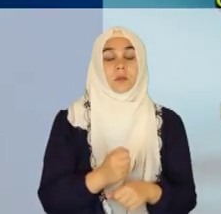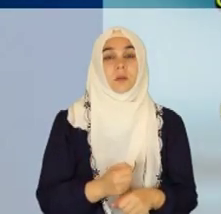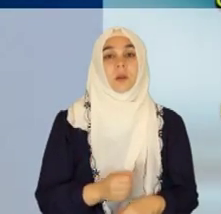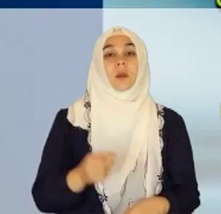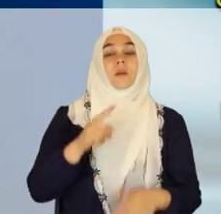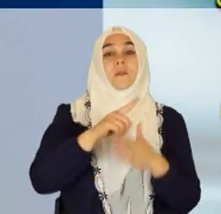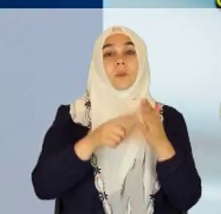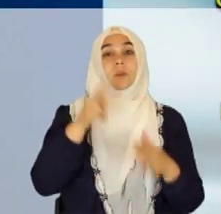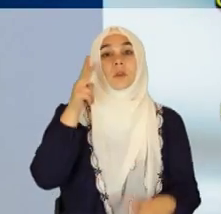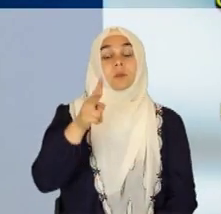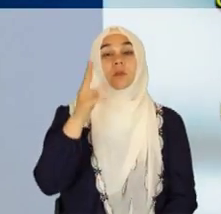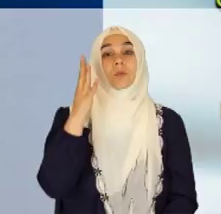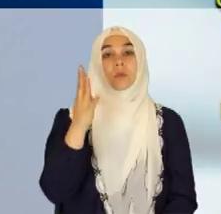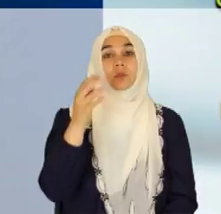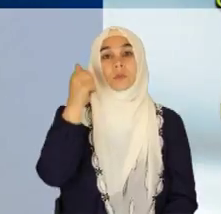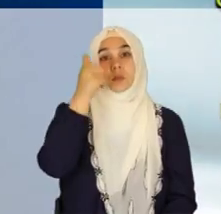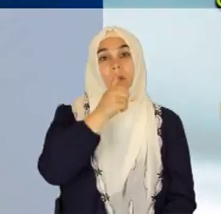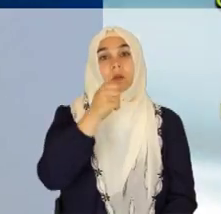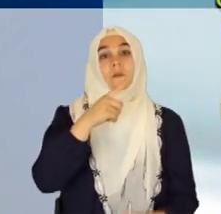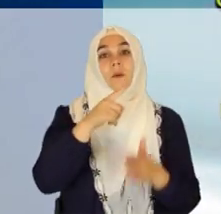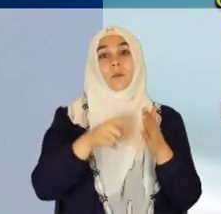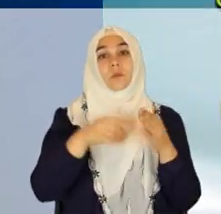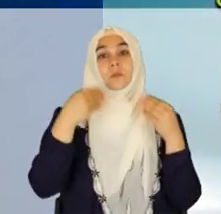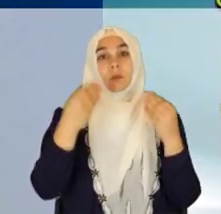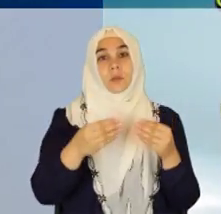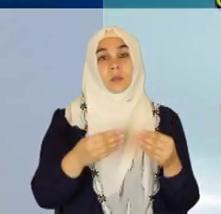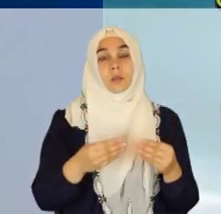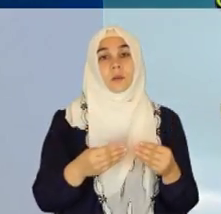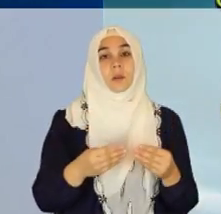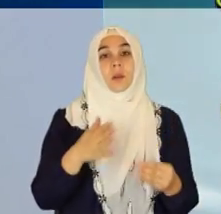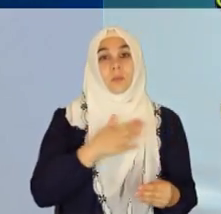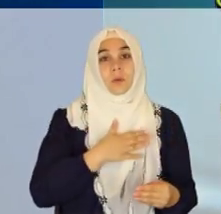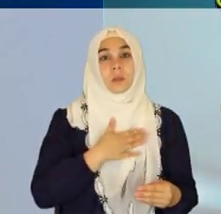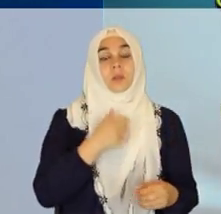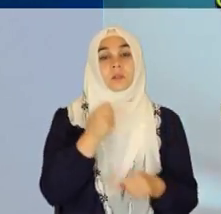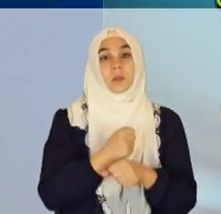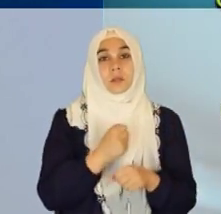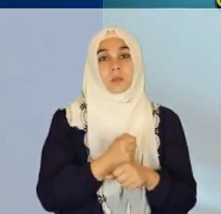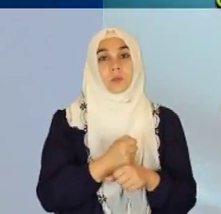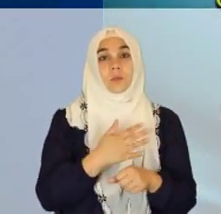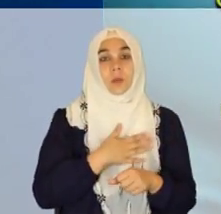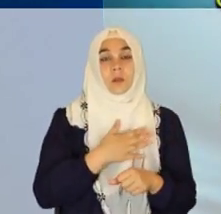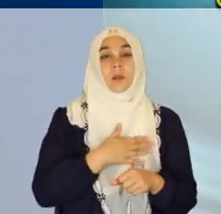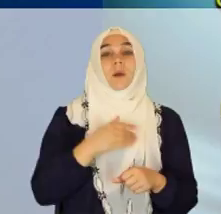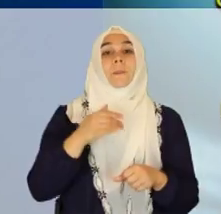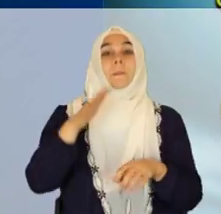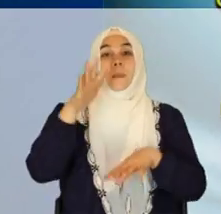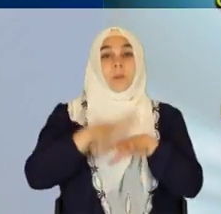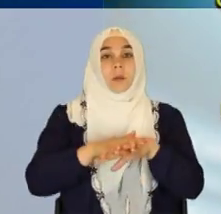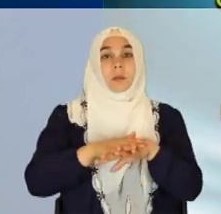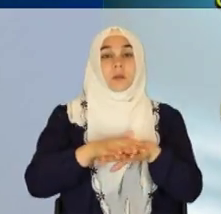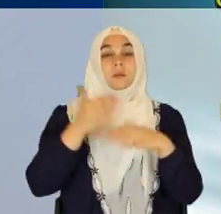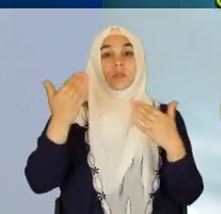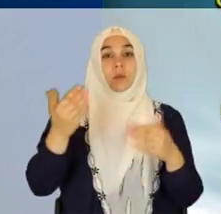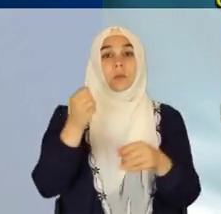Savol. 2004-yil bir savol bergan edim. Mening asosiy kasbim bank hisob